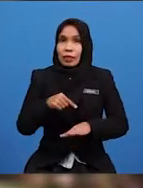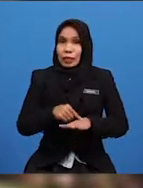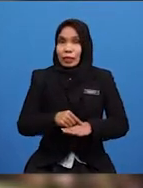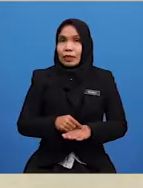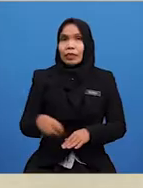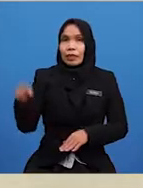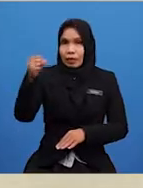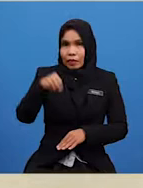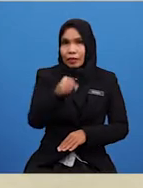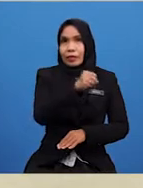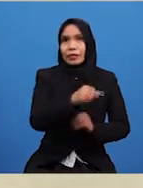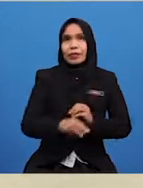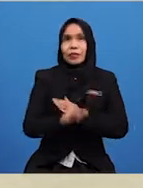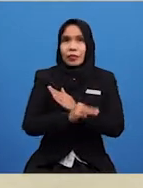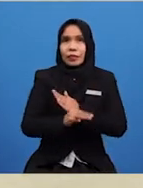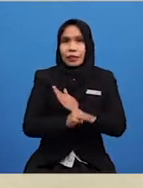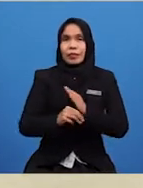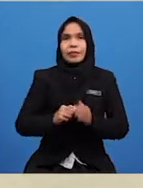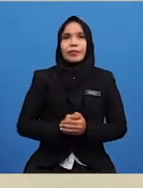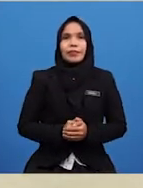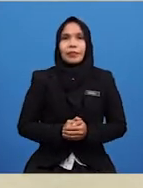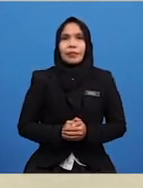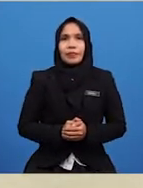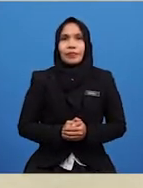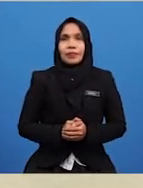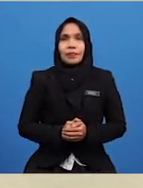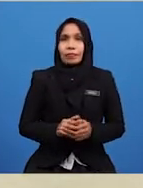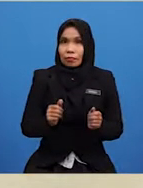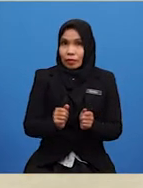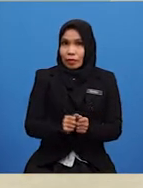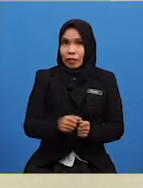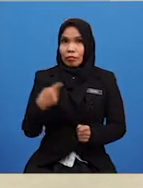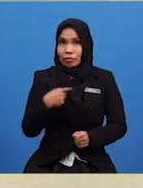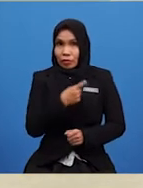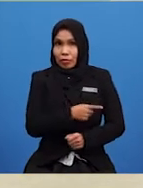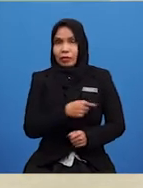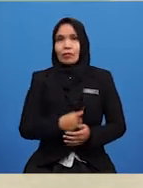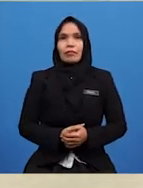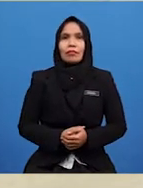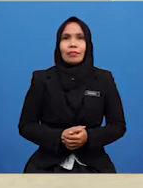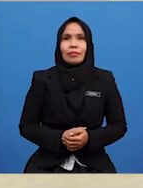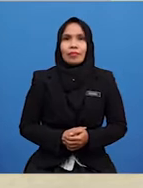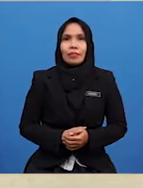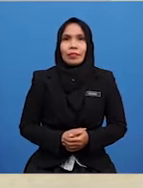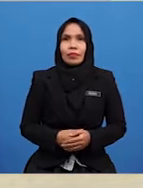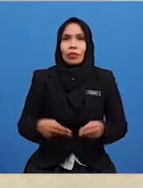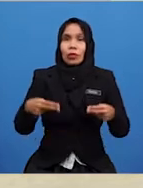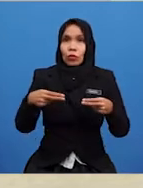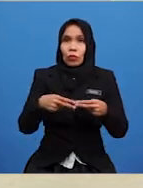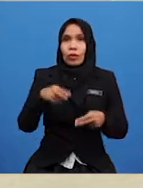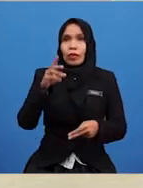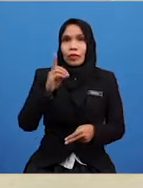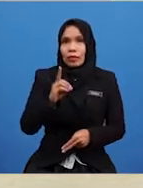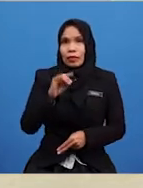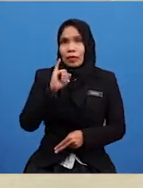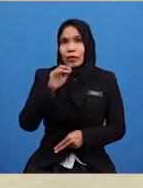Melaka. Bagi hubungan Kesultanan Melayu Melaka dengan China, hubungan diplomatik, persahabatan dan